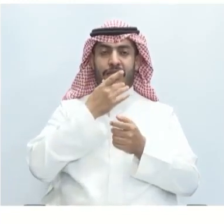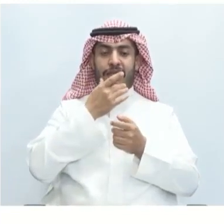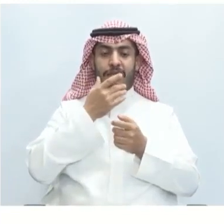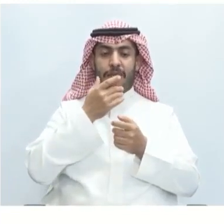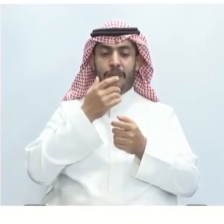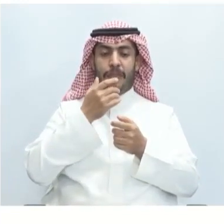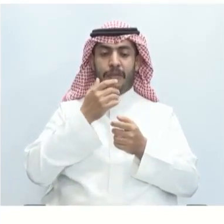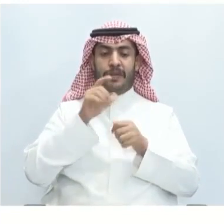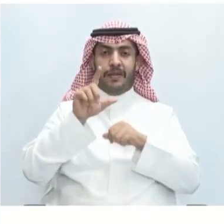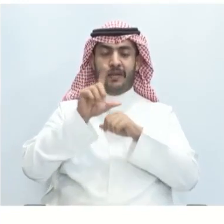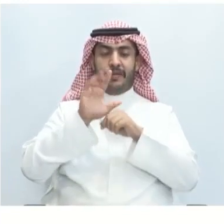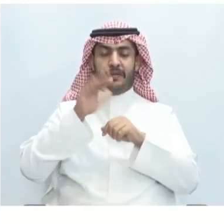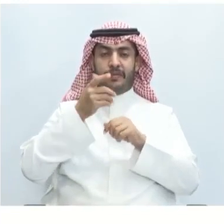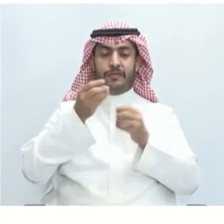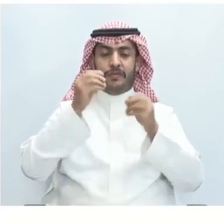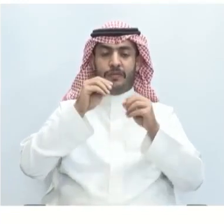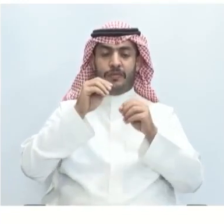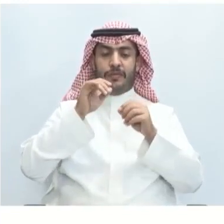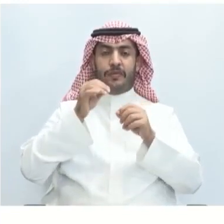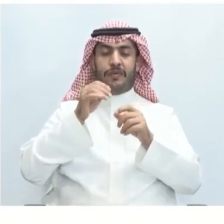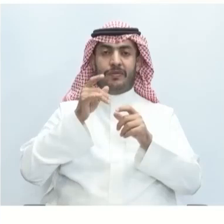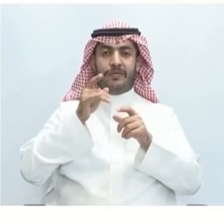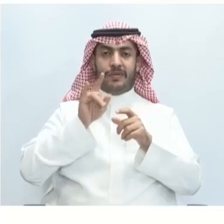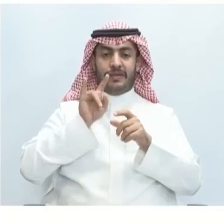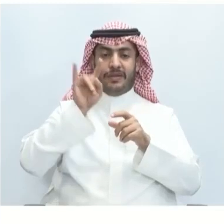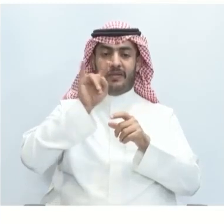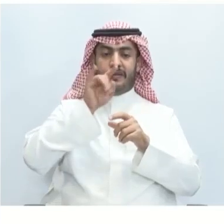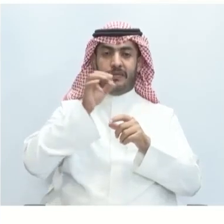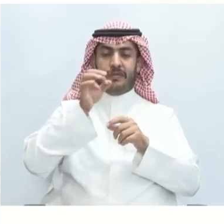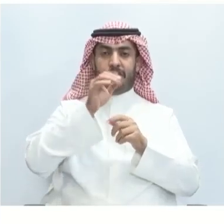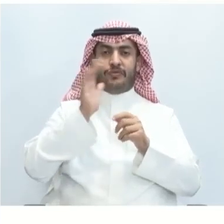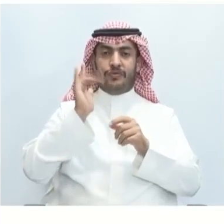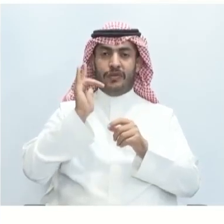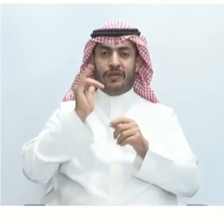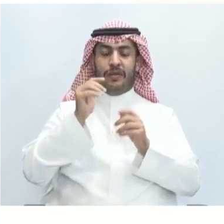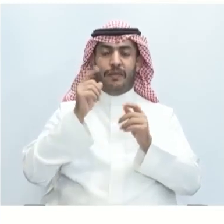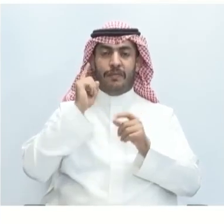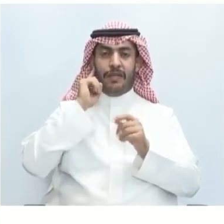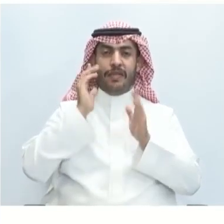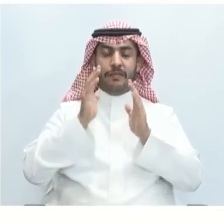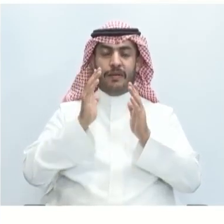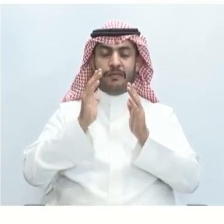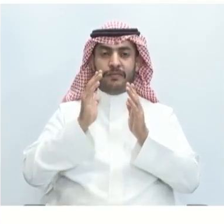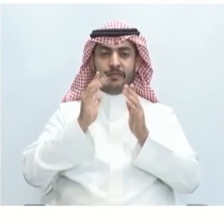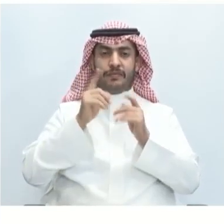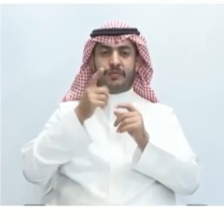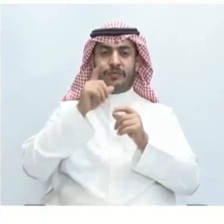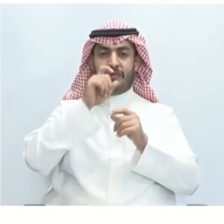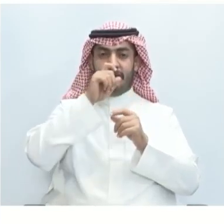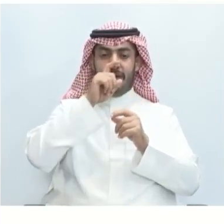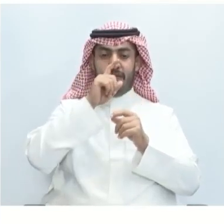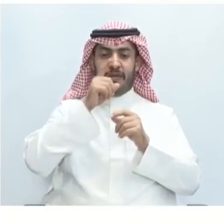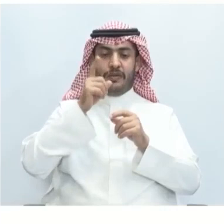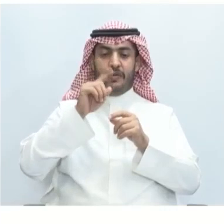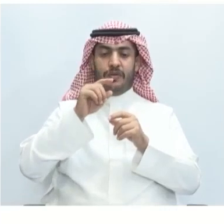الرياض وتيسير منه رحلات الى المدن التاليه الى جده المدينه الدمام ورفحاء وينبع